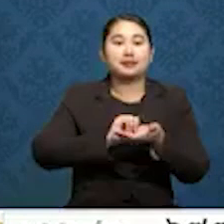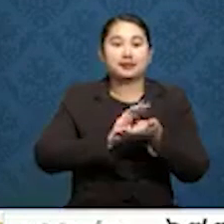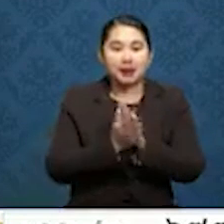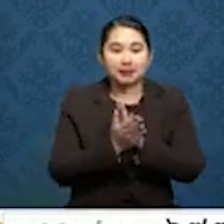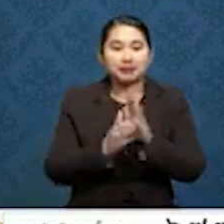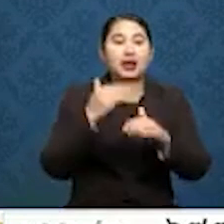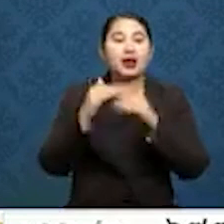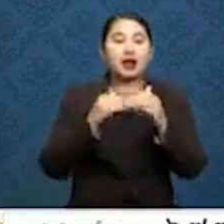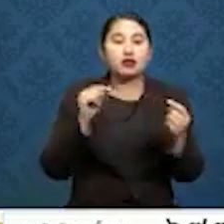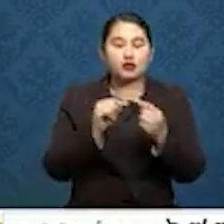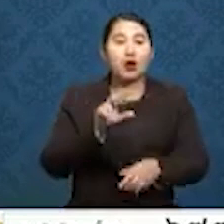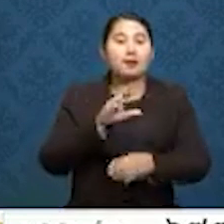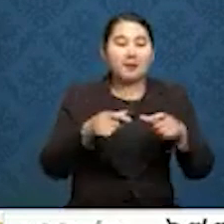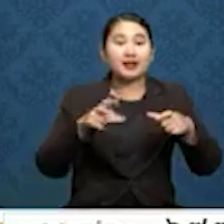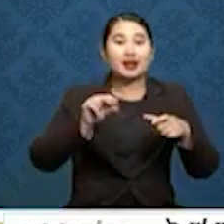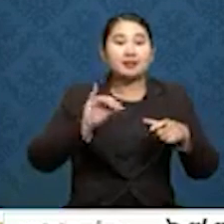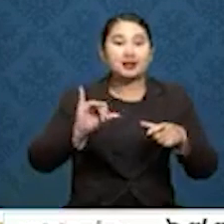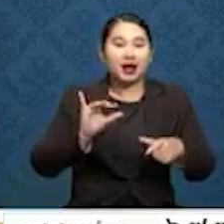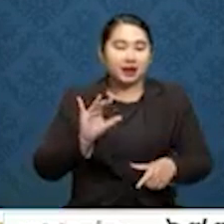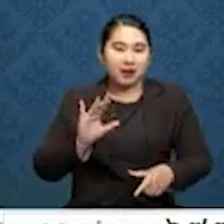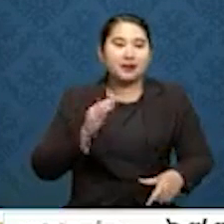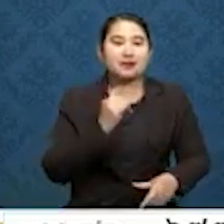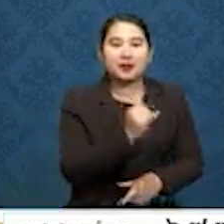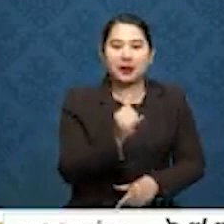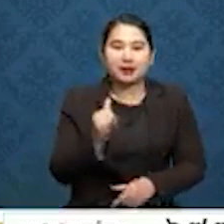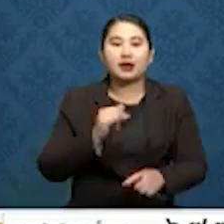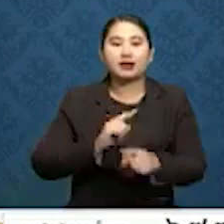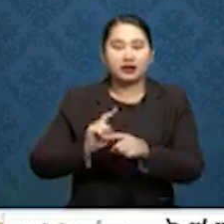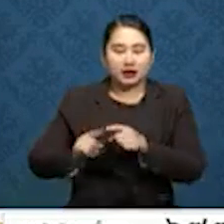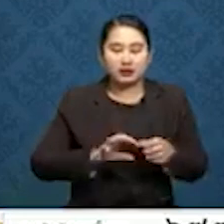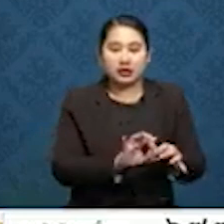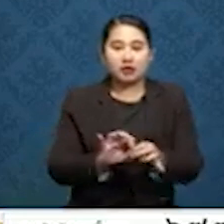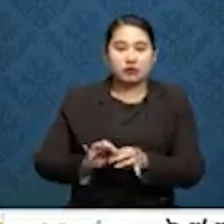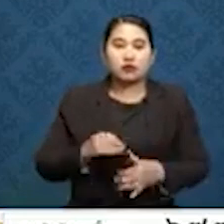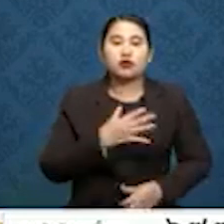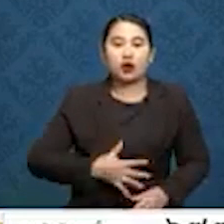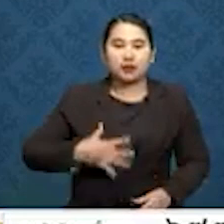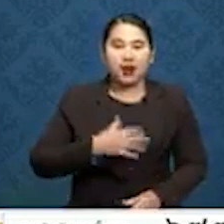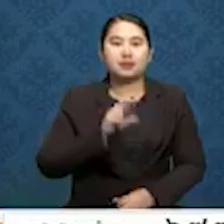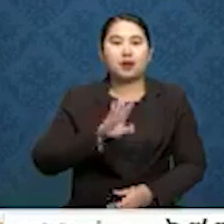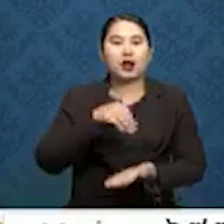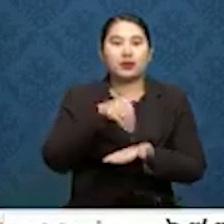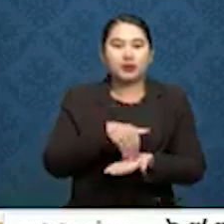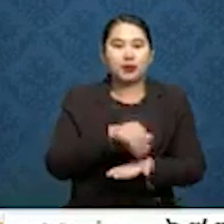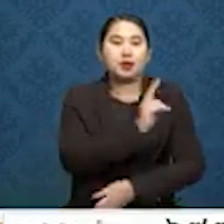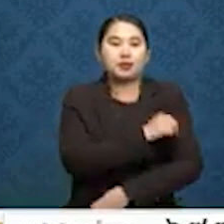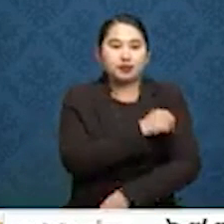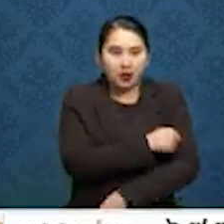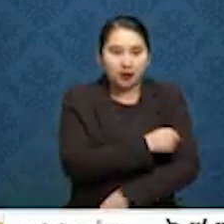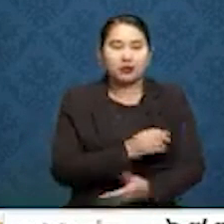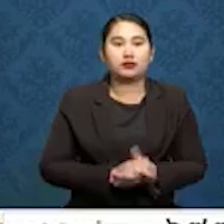บาทรักษาทุกที่ผ่านการเชื่อมโยงข้อมูลสุขภาพในระบบบริการสาธารณสุข